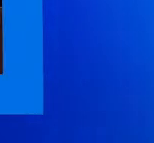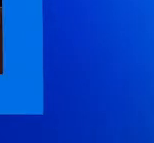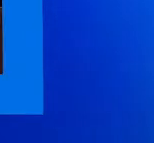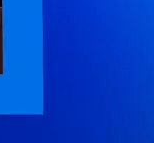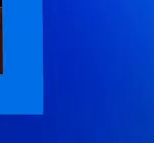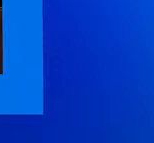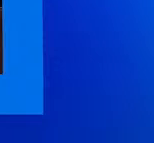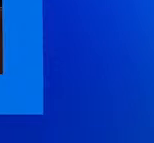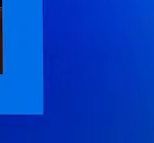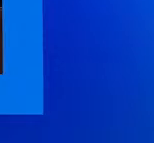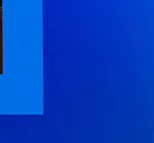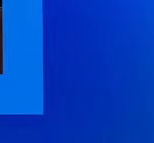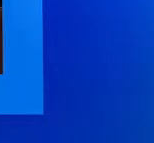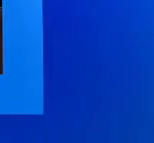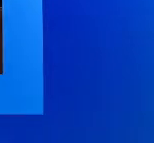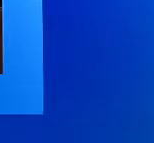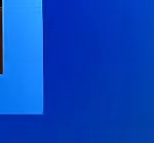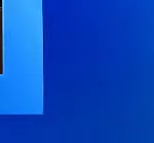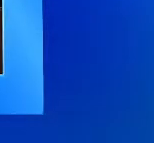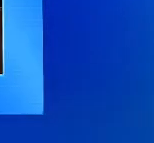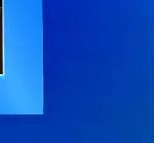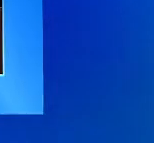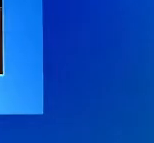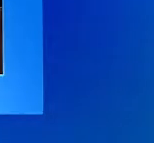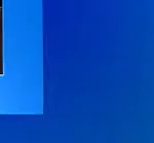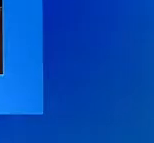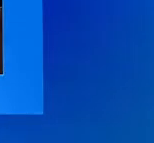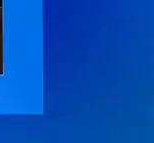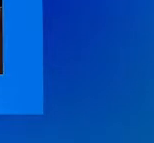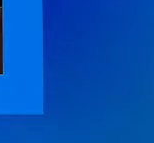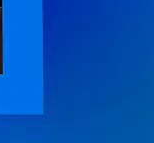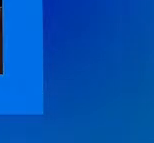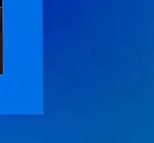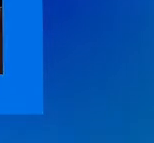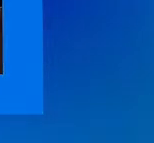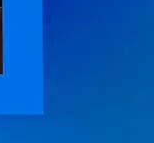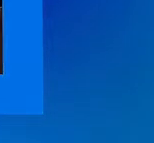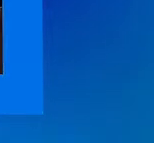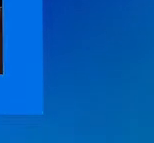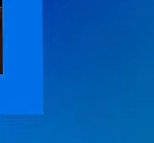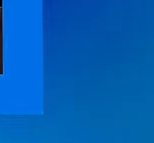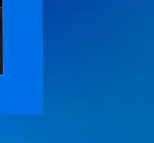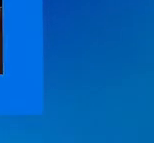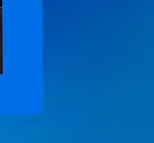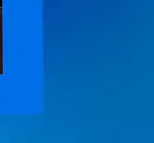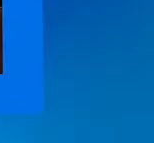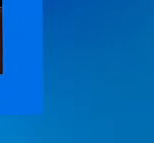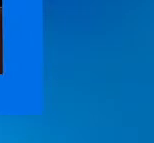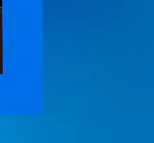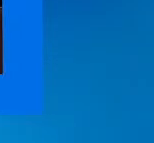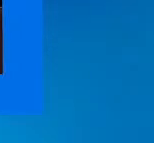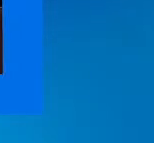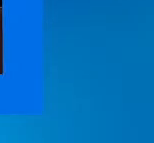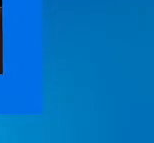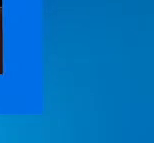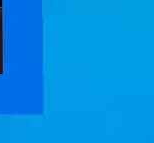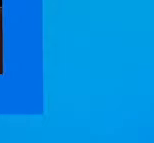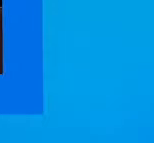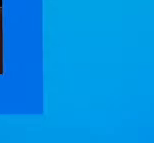peur tu as très peur tu ne sais plus quoi faire d'accord tu es ici mais le Seigneur a dit de me de te dire